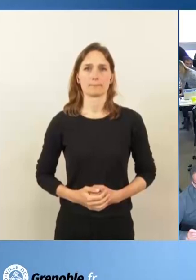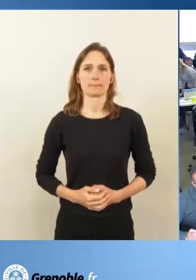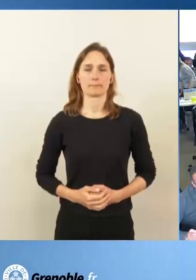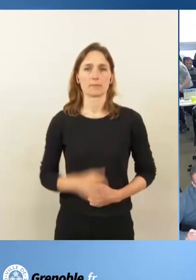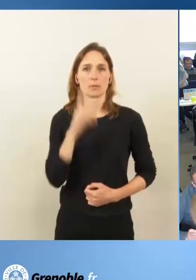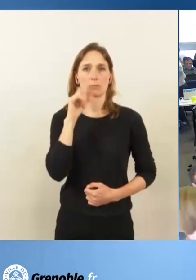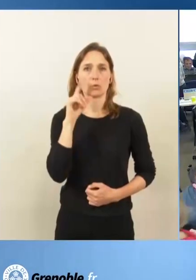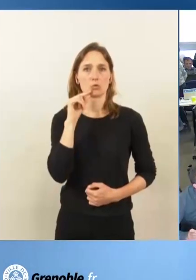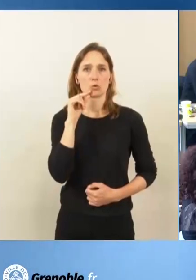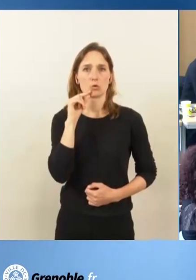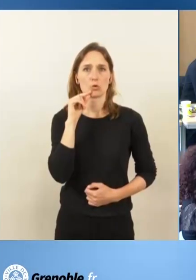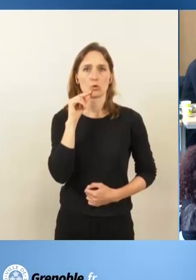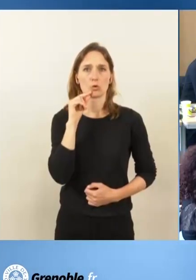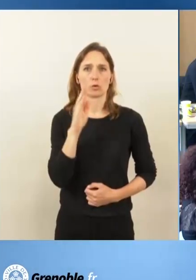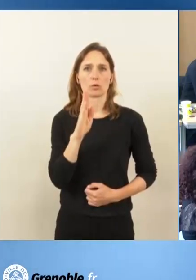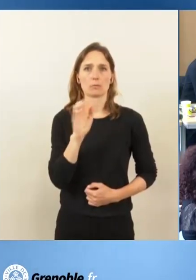Nicolas Béron Perez